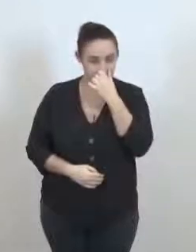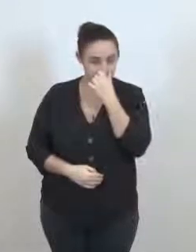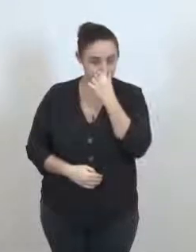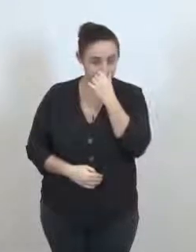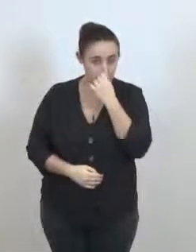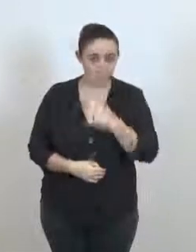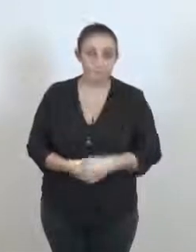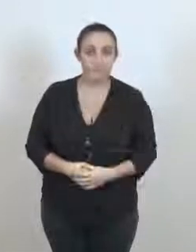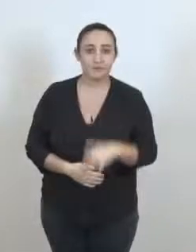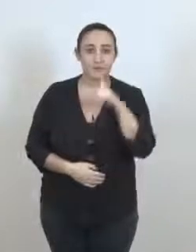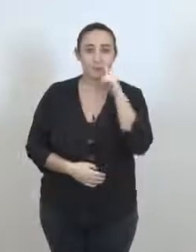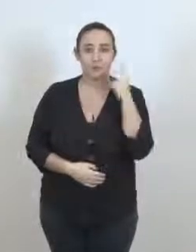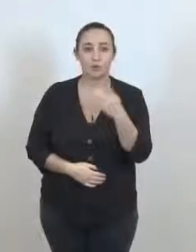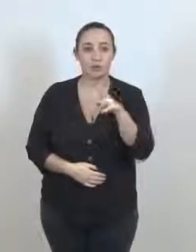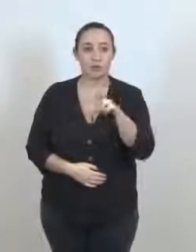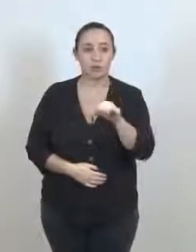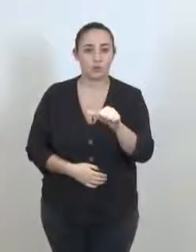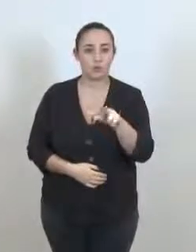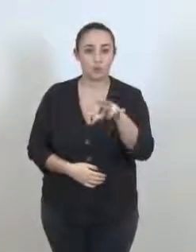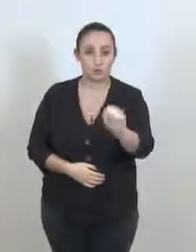Donc, Monsieur Gross-Cruciani.